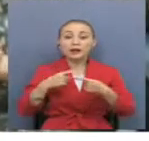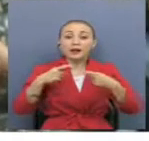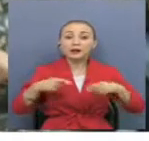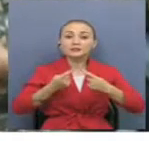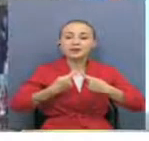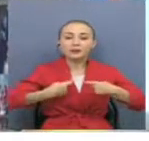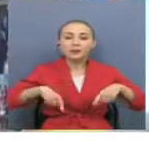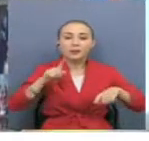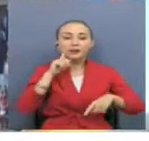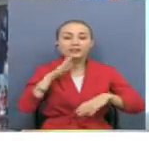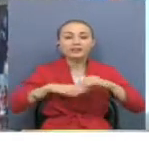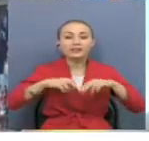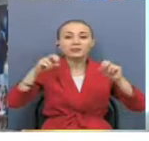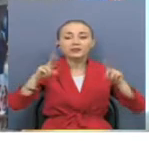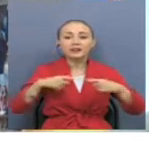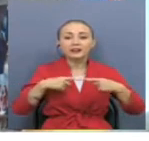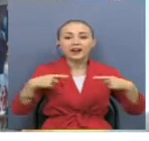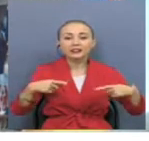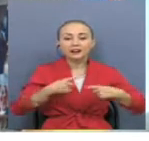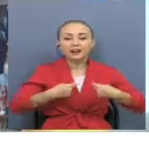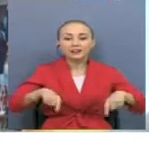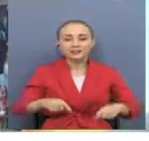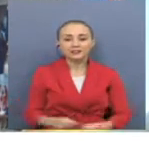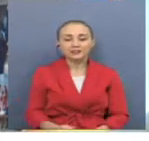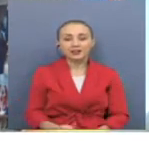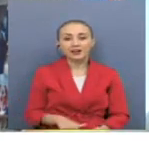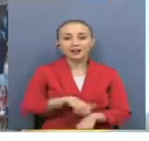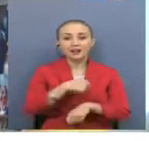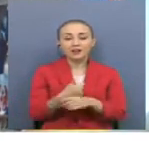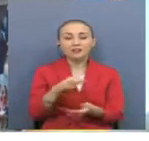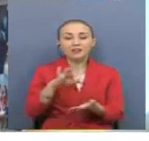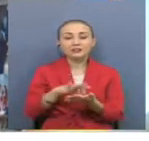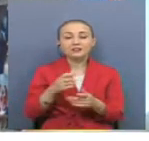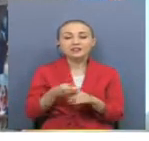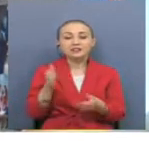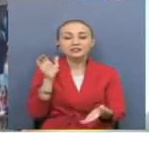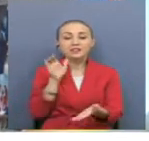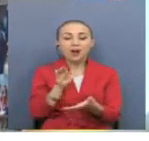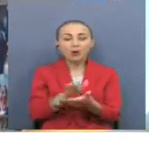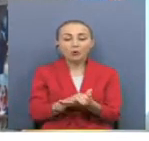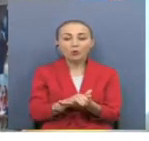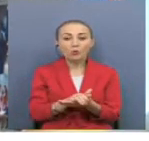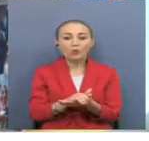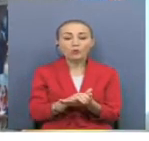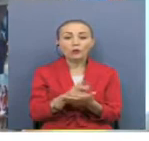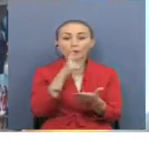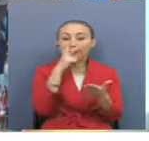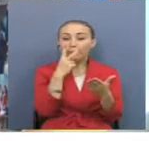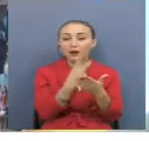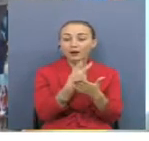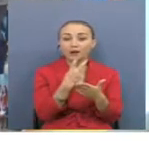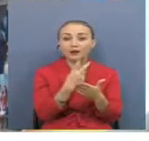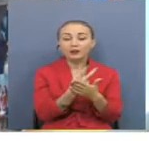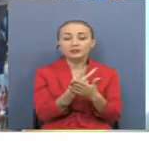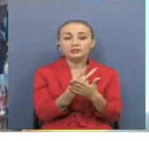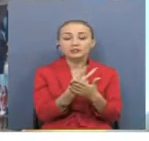қатысты. Мүшәйраның мақсаты осы ата заңымызды құрметтеу, насихаттау, жастардың шығармашылығын